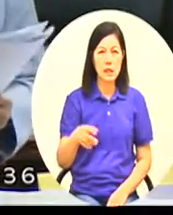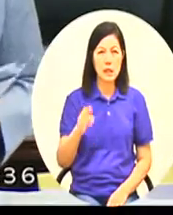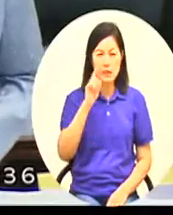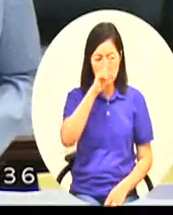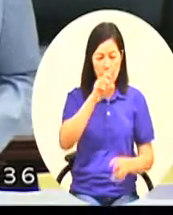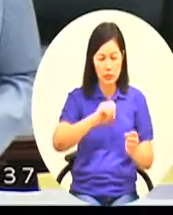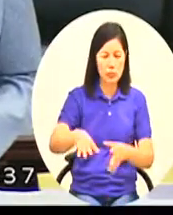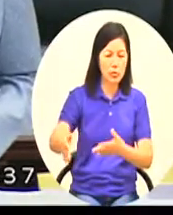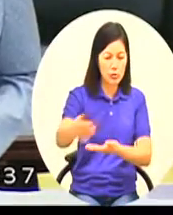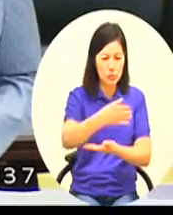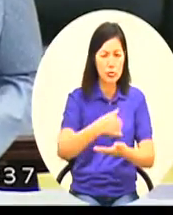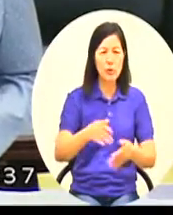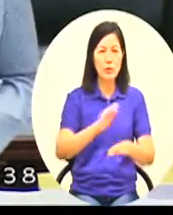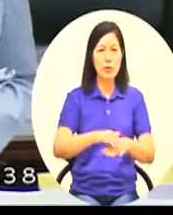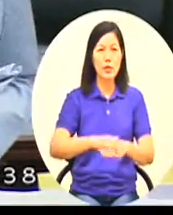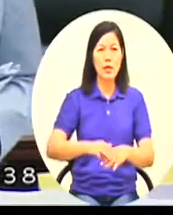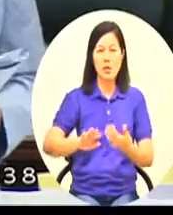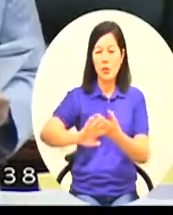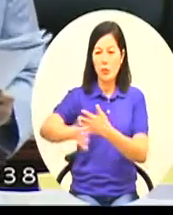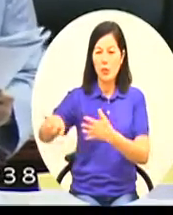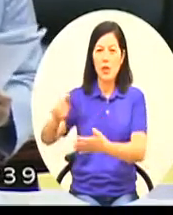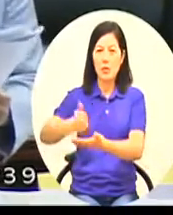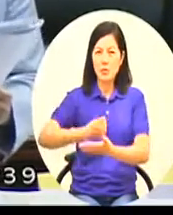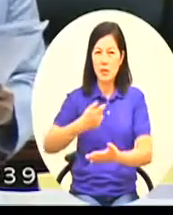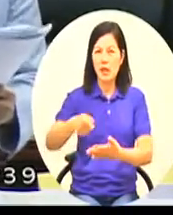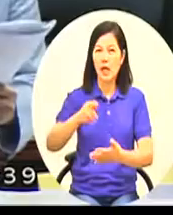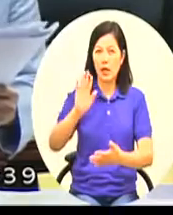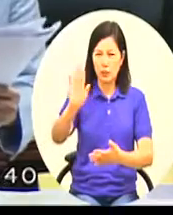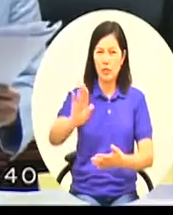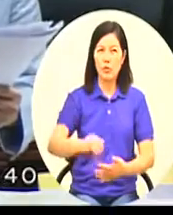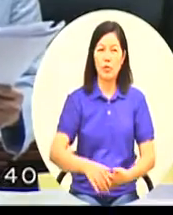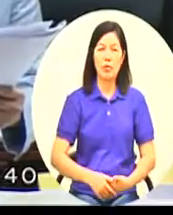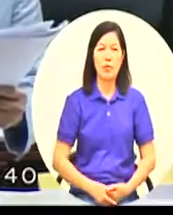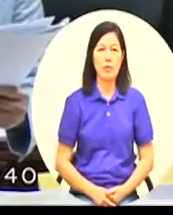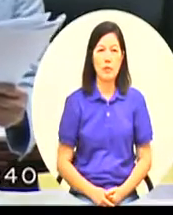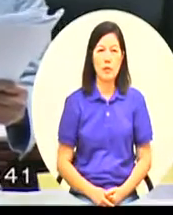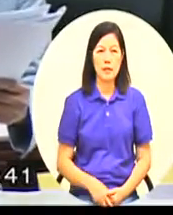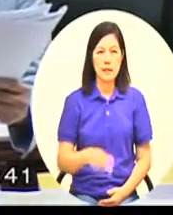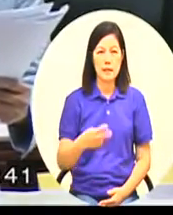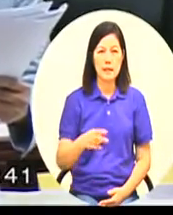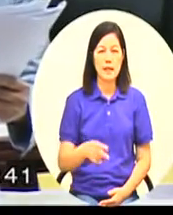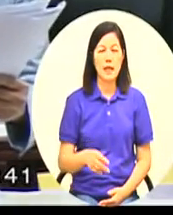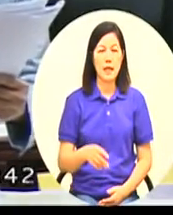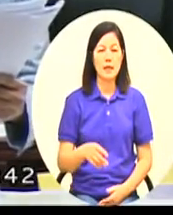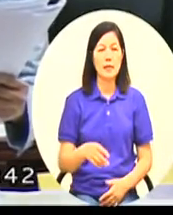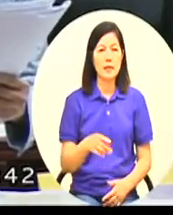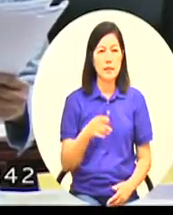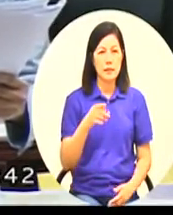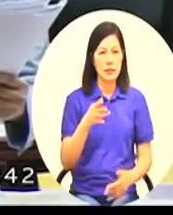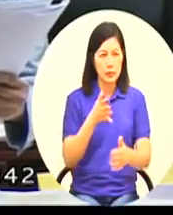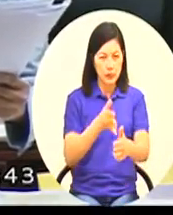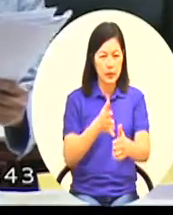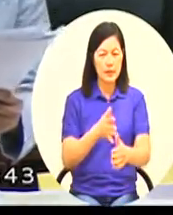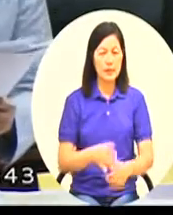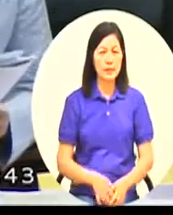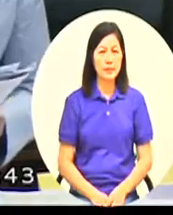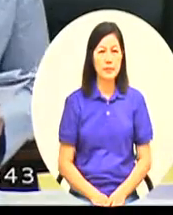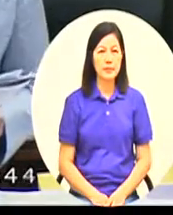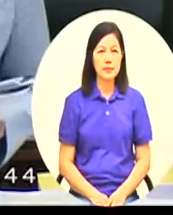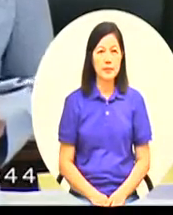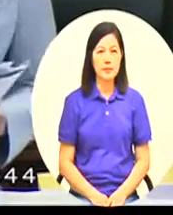因为咱有咧收外观企业分数吼，所以这个，那局长，我还有一个问题要请问你哈，就是我有一个问题要建议，